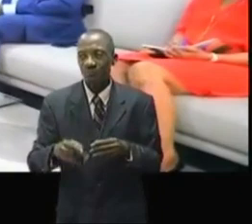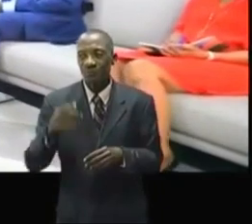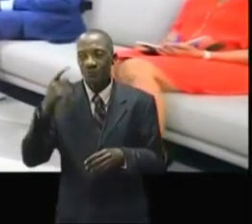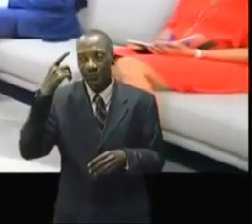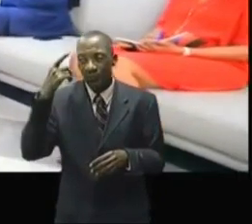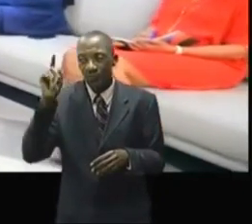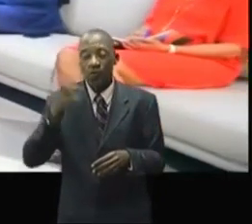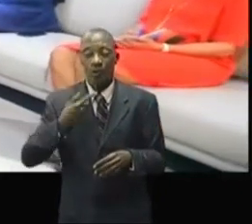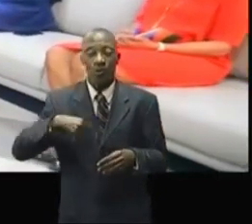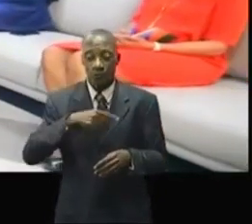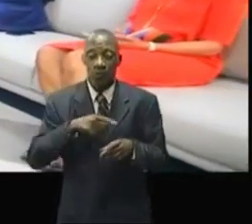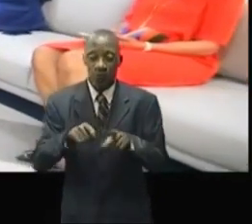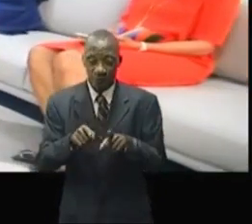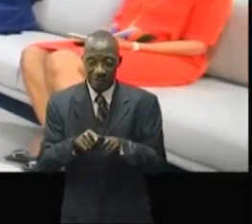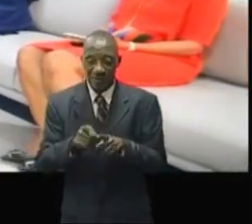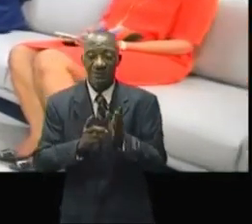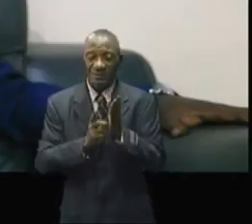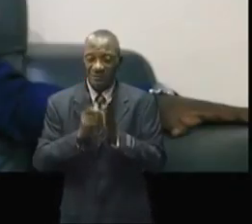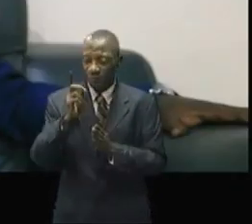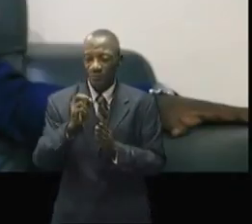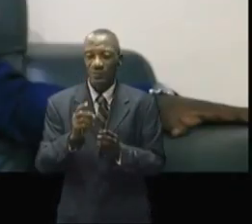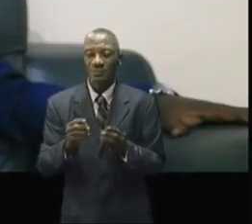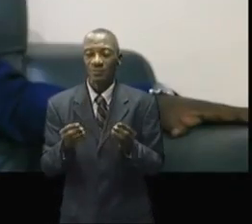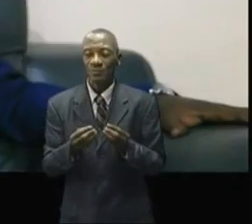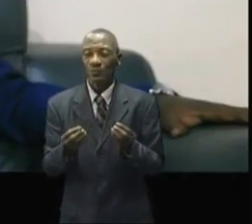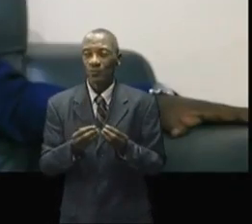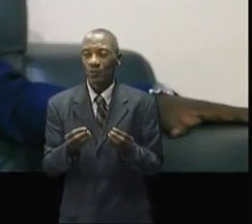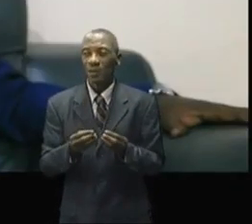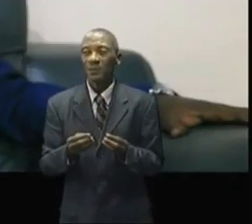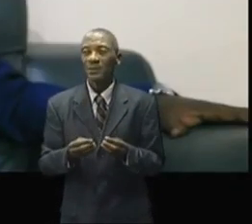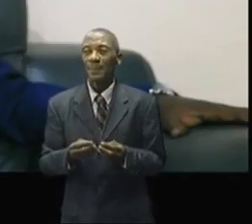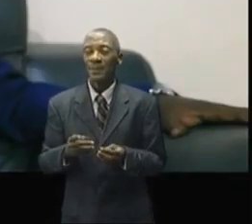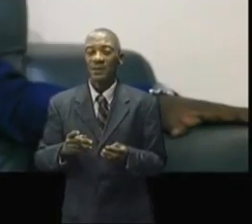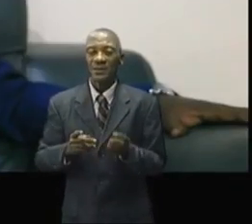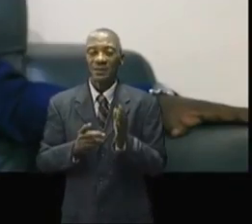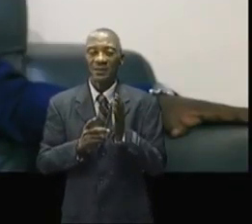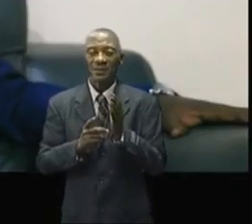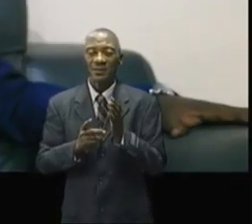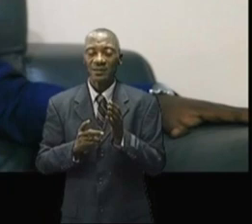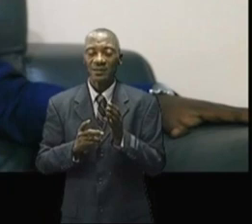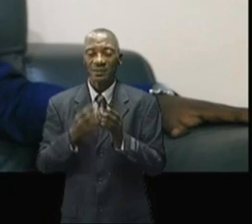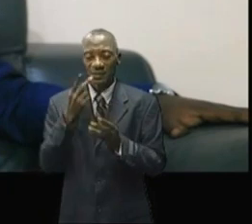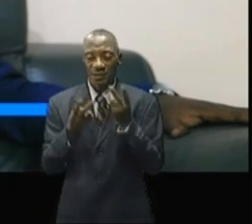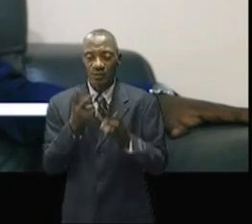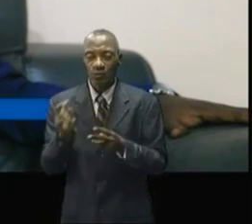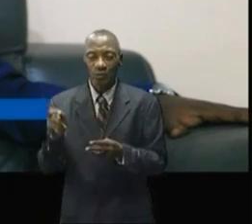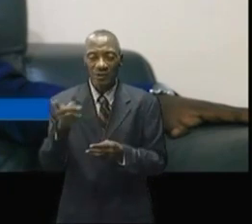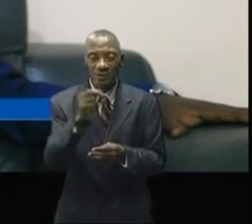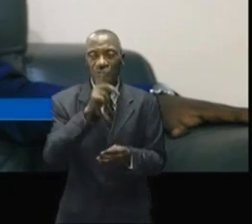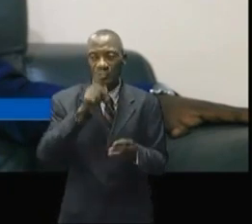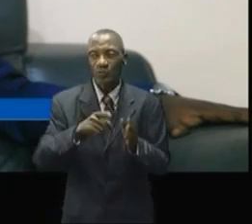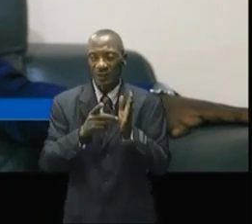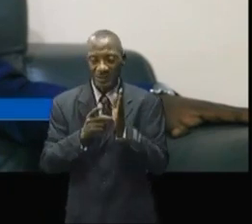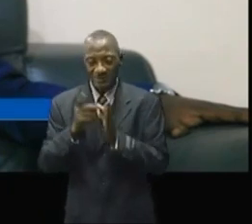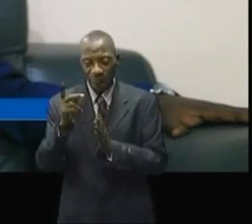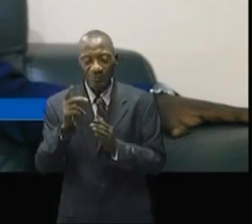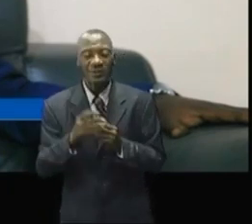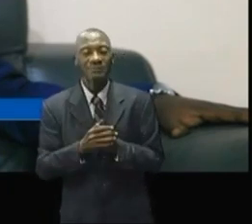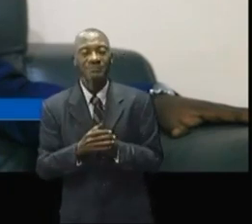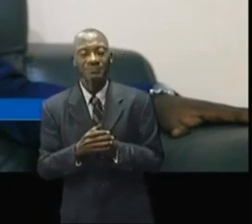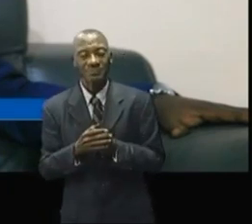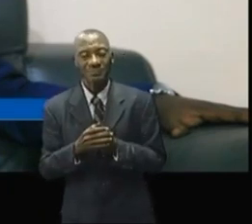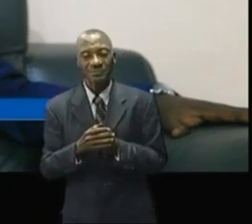d'Ivoire. Nous avions échangé aussi à ce qui concerne la candidature de la RDC au niveau de l'exécutif. Très prochainement, nous